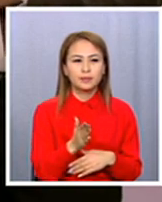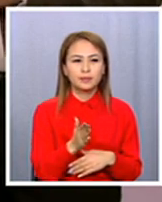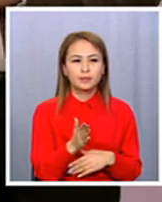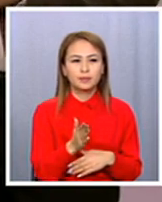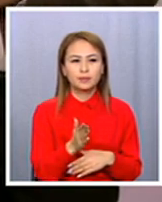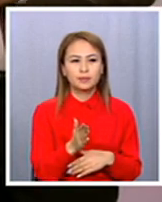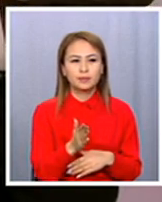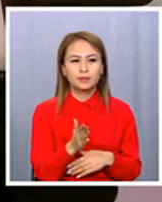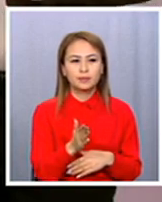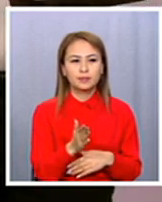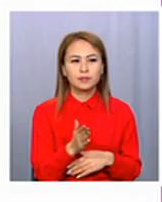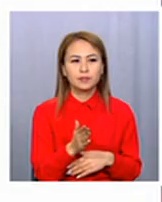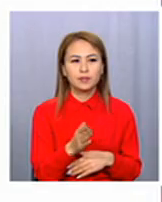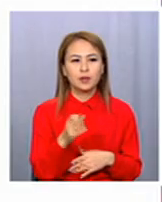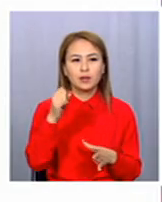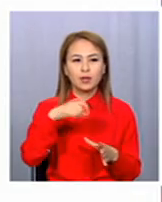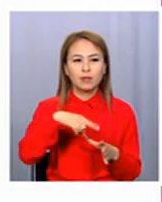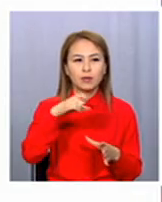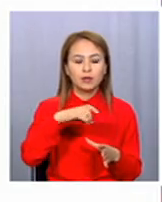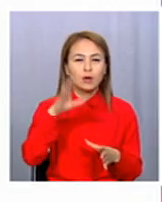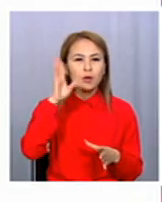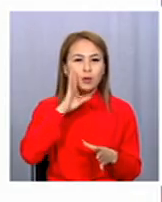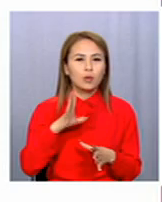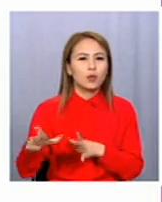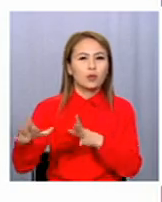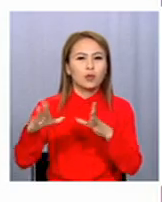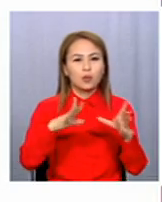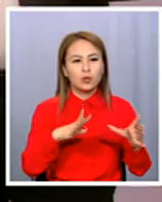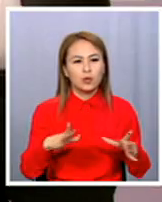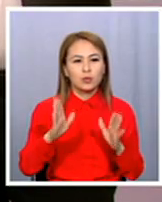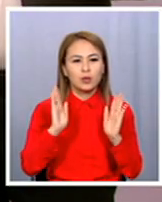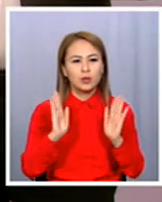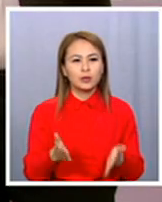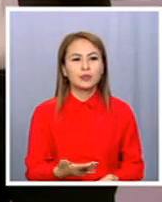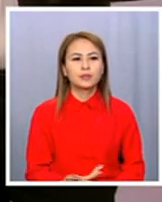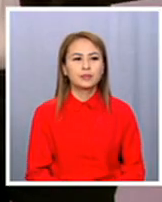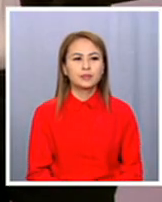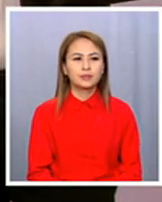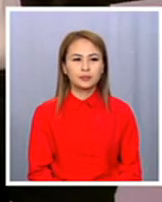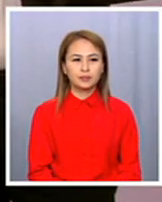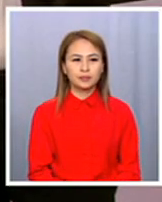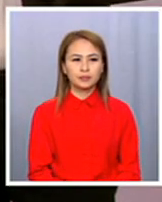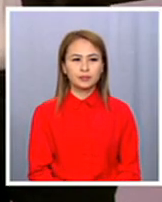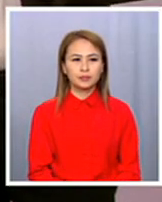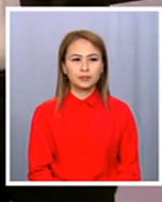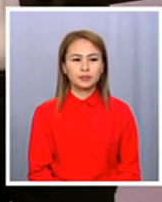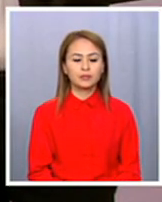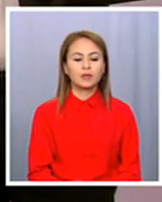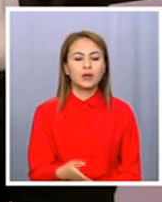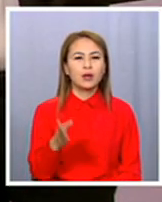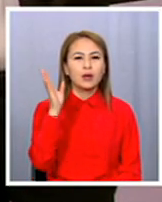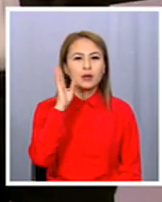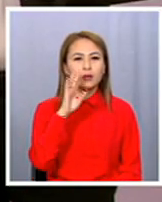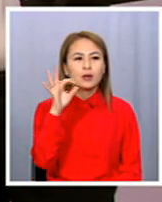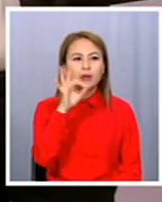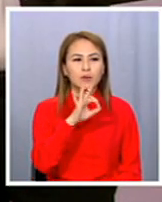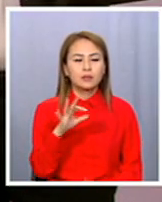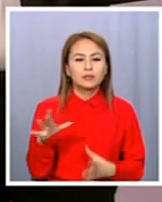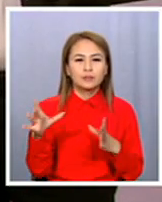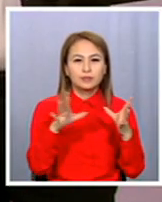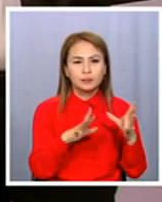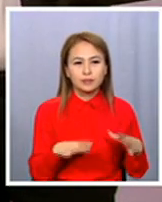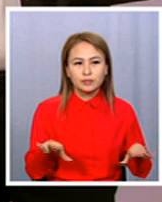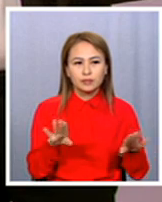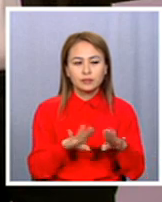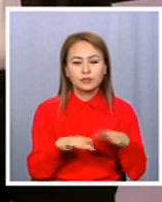Тамаша, тама-тама көл болар. Байқасаңдар, мақал мәтелдер көл жайында, демек біз